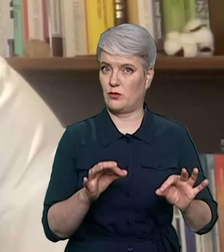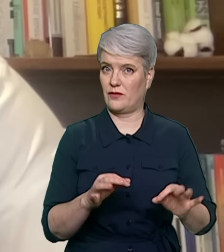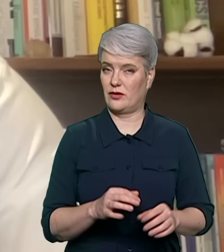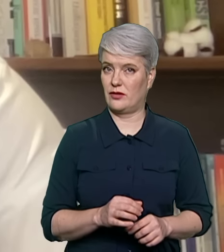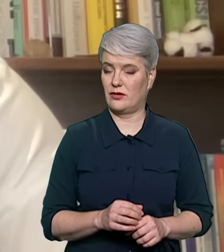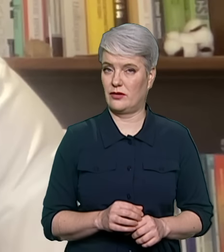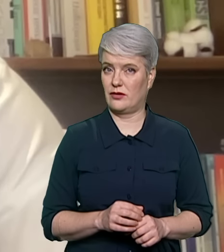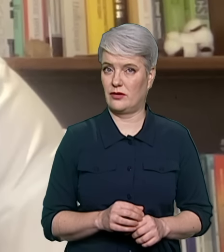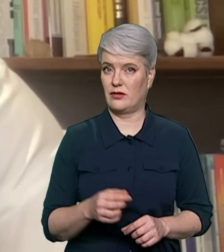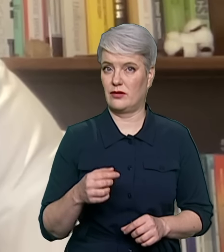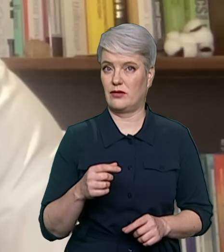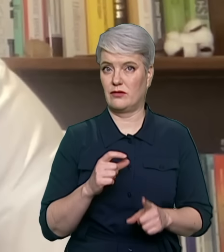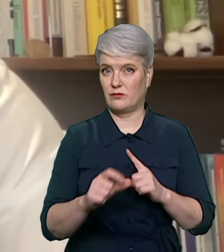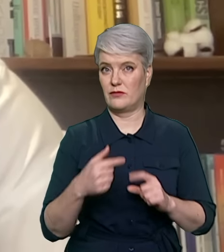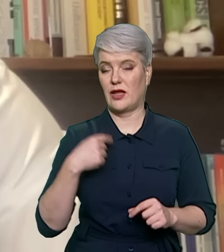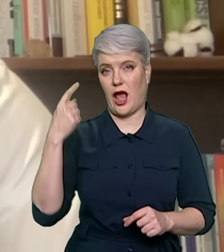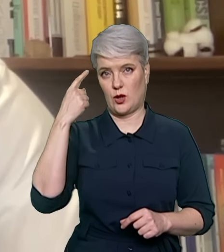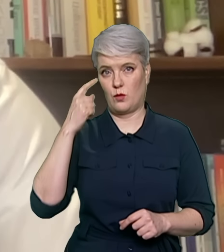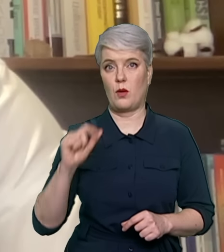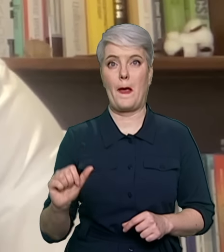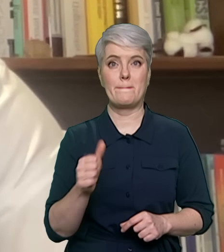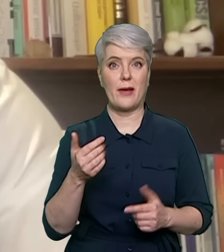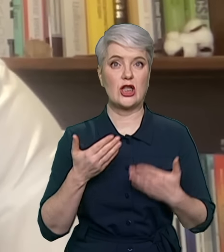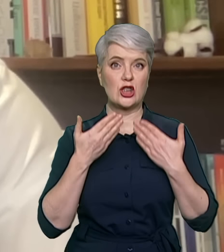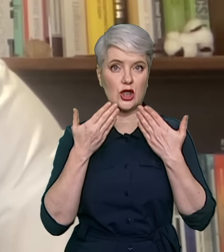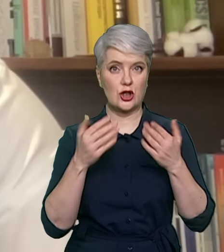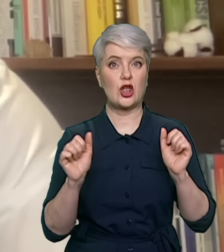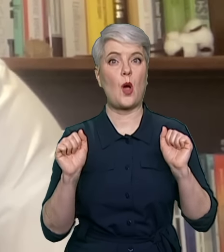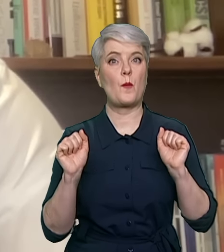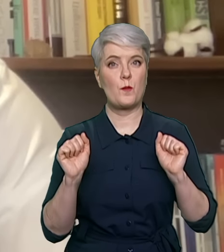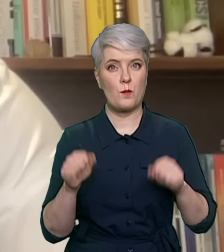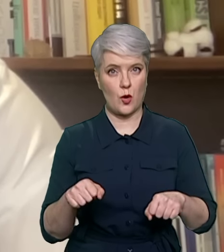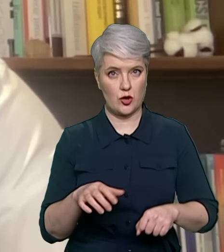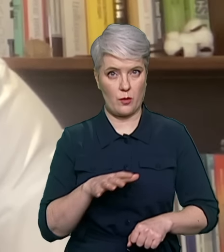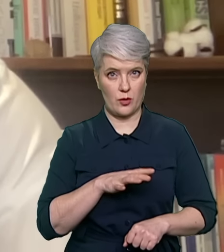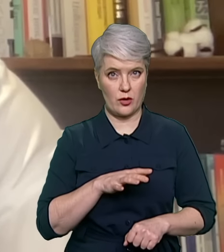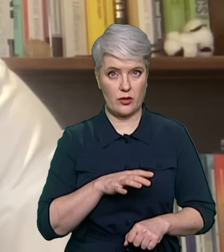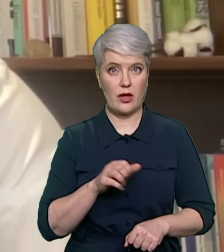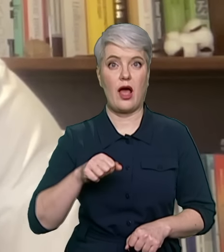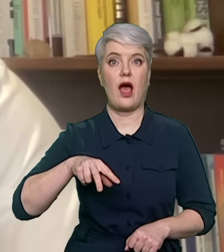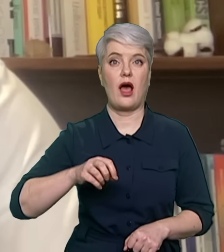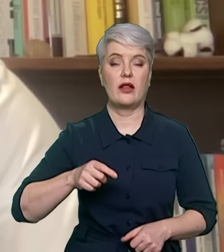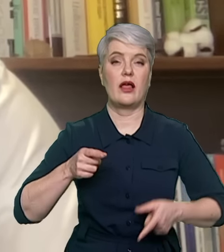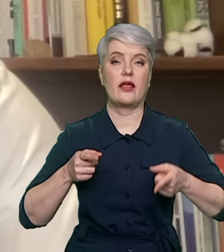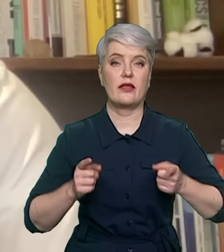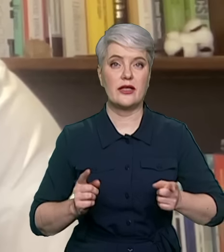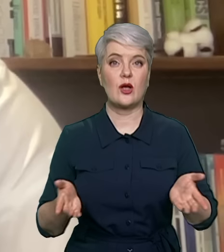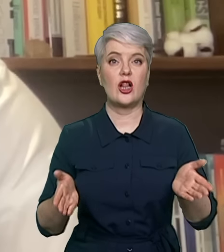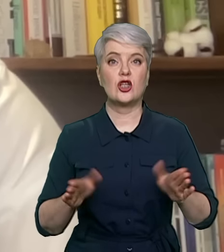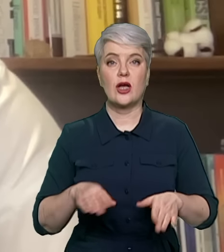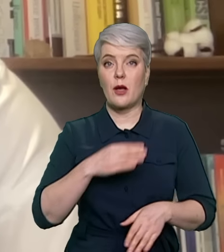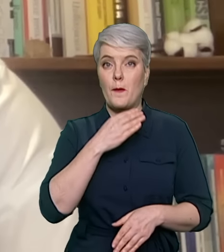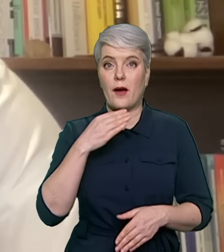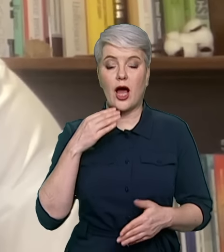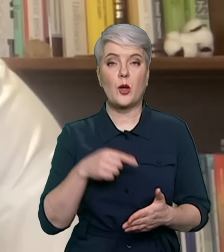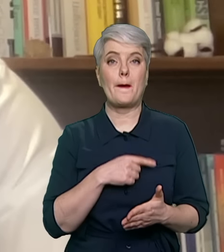Я думаю, що все ж таки перше читання він може пройти, але дійсно залишається багато питань до цього